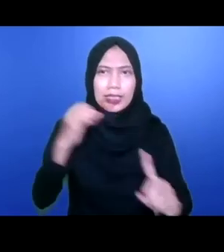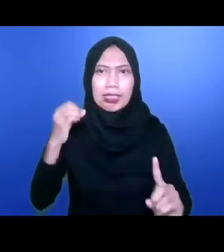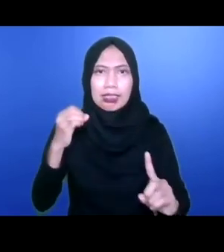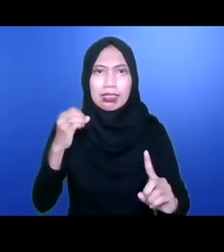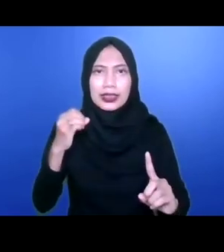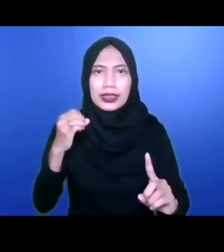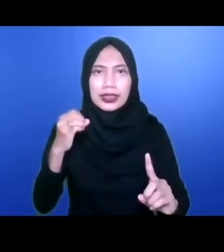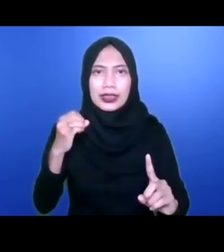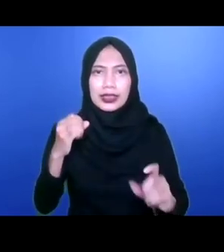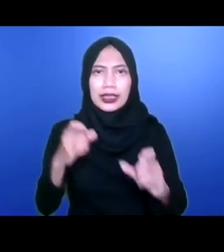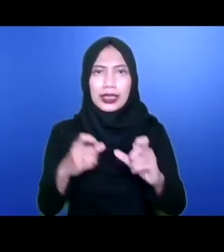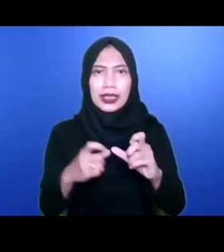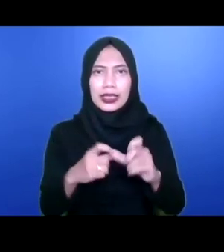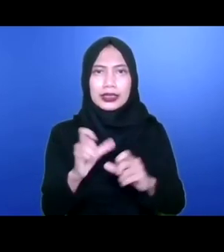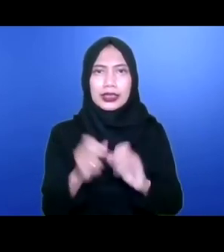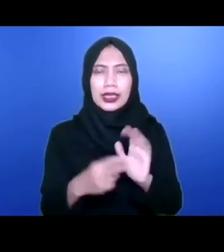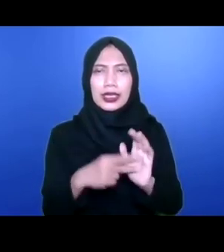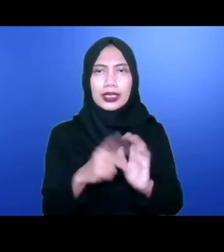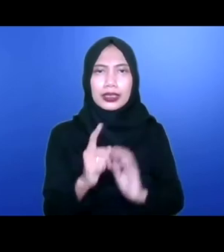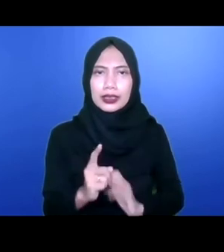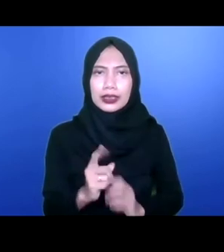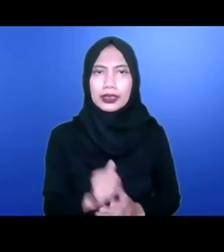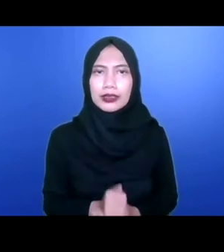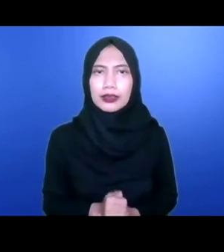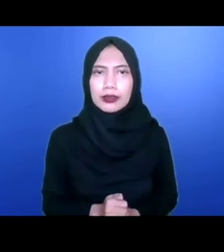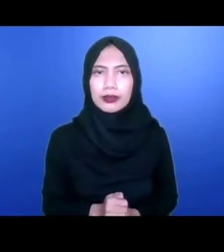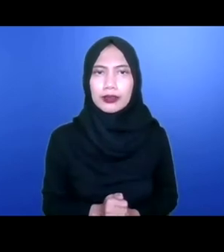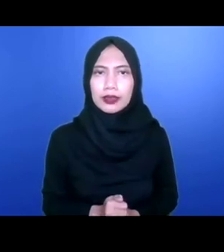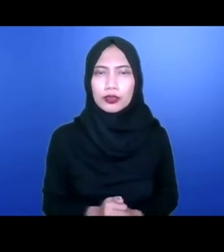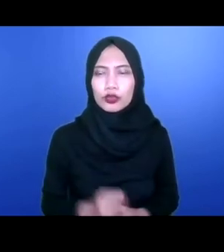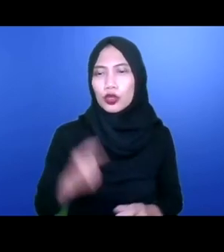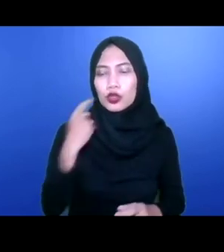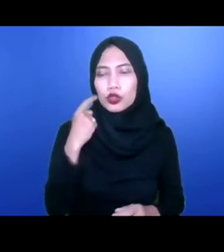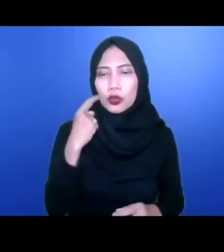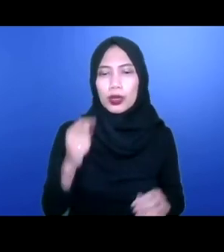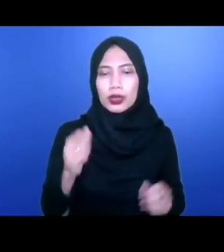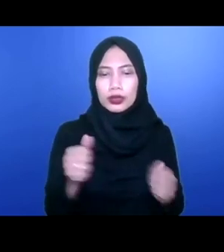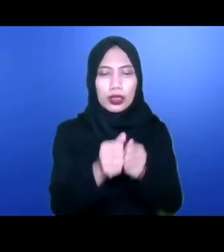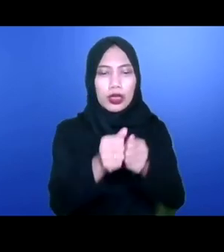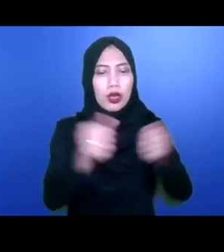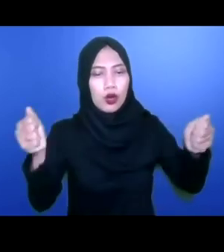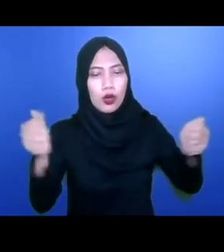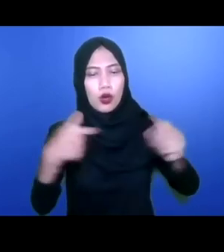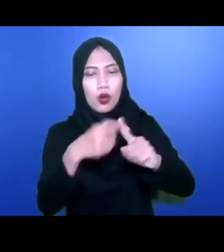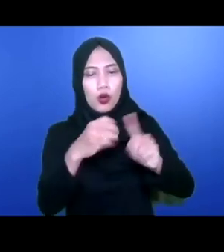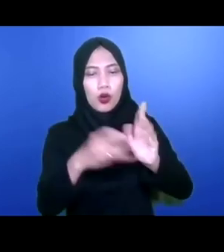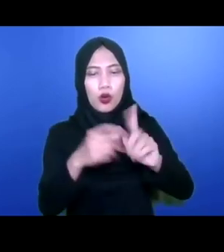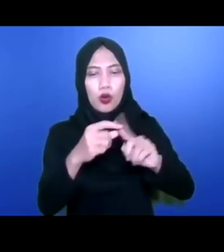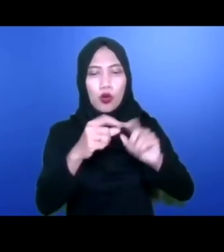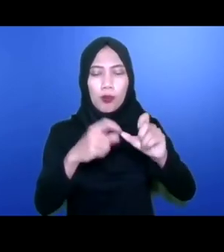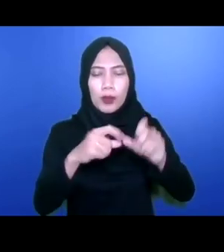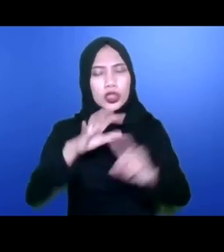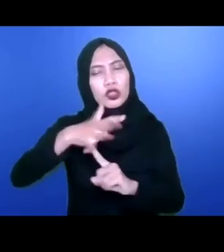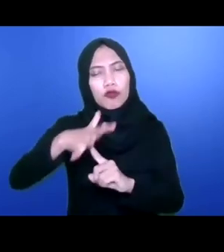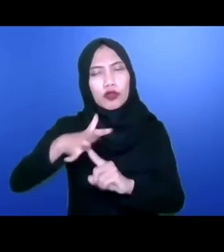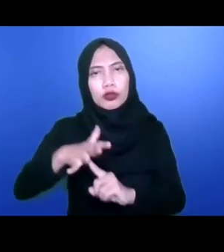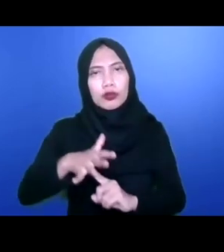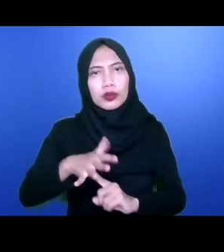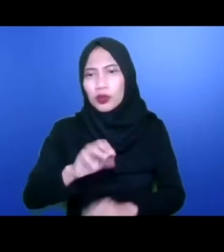unbank. Tidak bisa ditaruh di TV Kompas, di koran Kompas, Metro TV, itu nggak